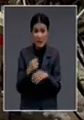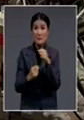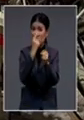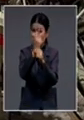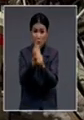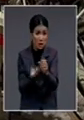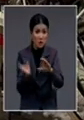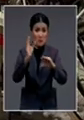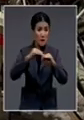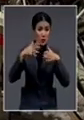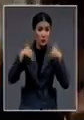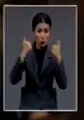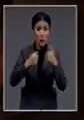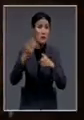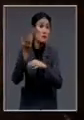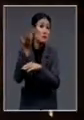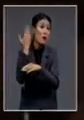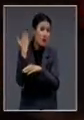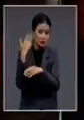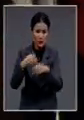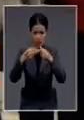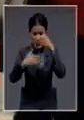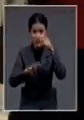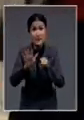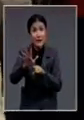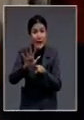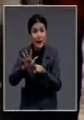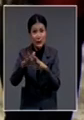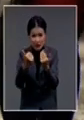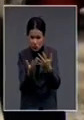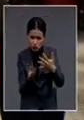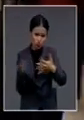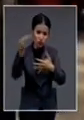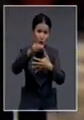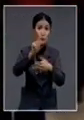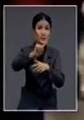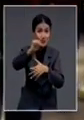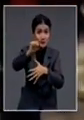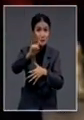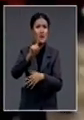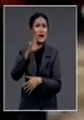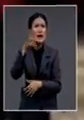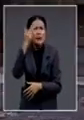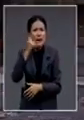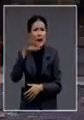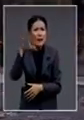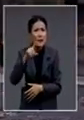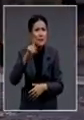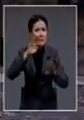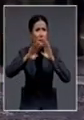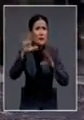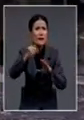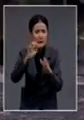ดเลยนะฮะจากอันดับที่5มาเป็นอันดับที่1รายงานดังกล่าวเนี่ยประเมินมาจากค่าเฉลี่ยรายได้ต่อหัวประชาก